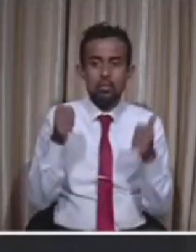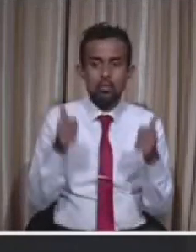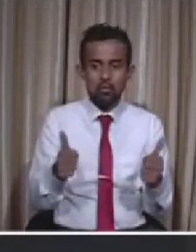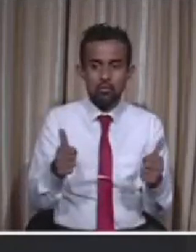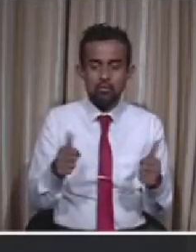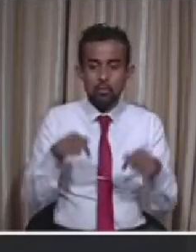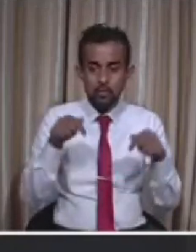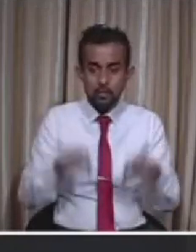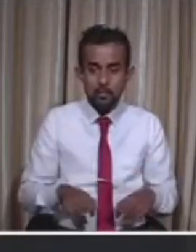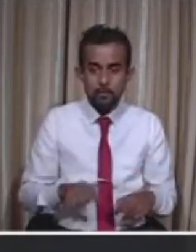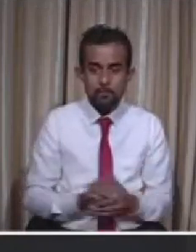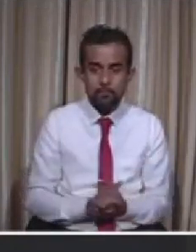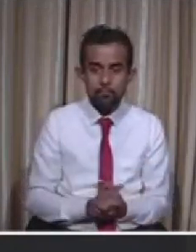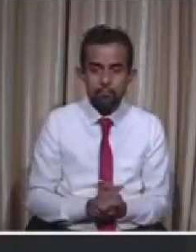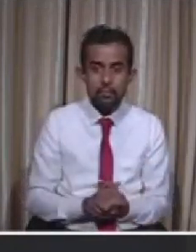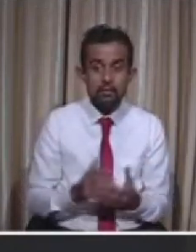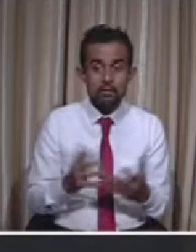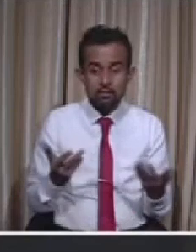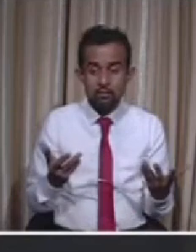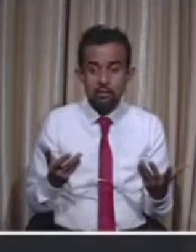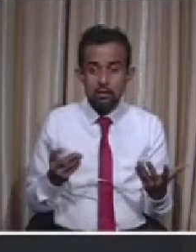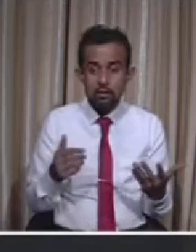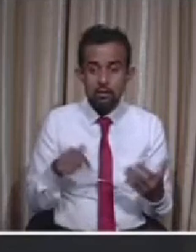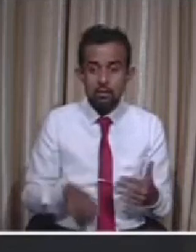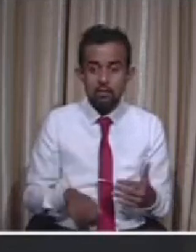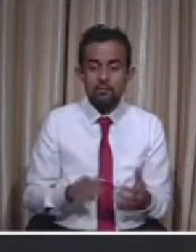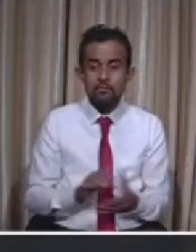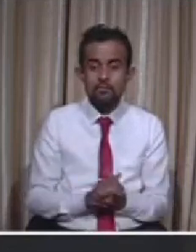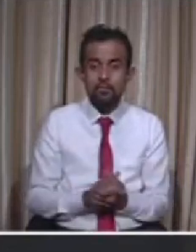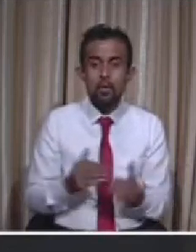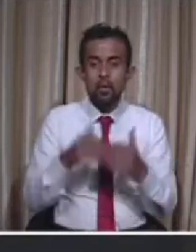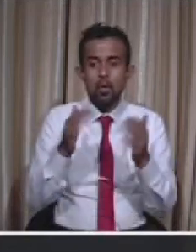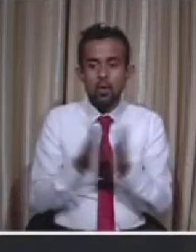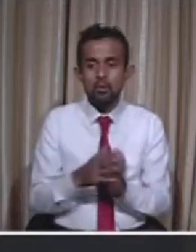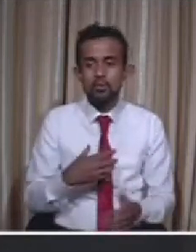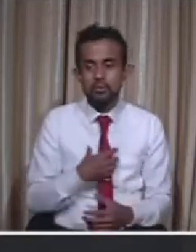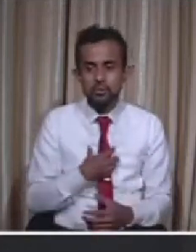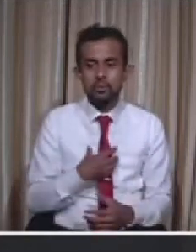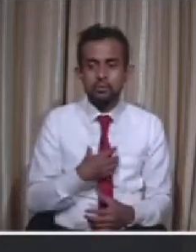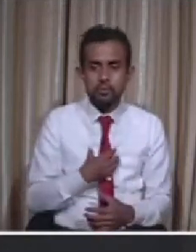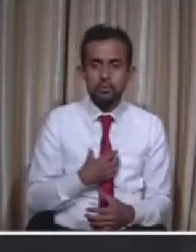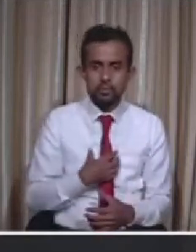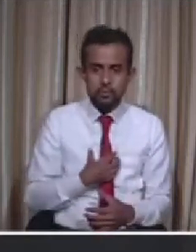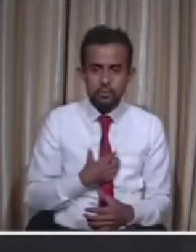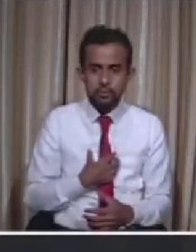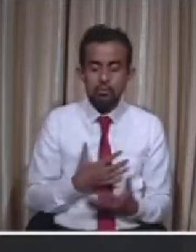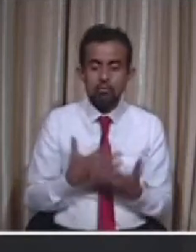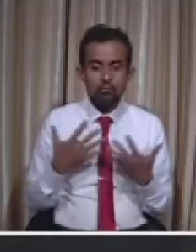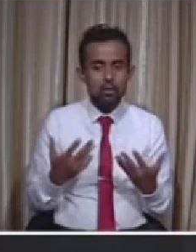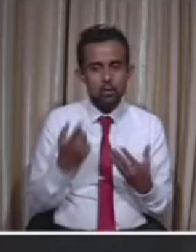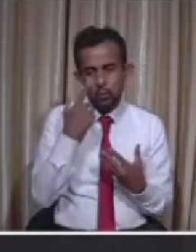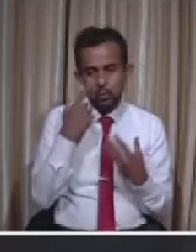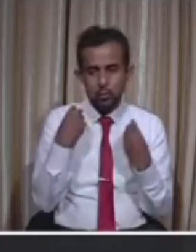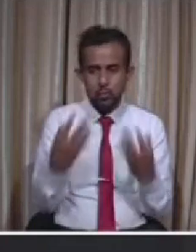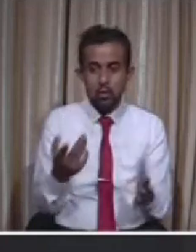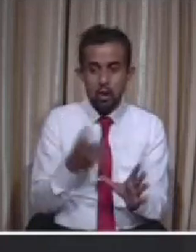අද ඒ නැති නිසා අද සියලුම දුක් වේදනා වලට විශාල පරිත්‍යාගයක් කරලා තියෙන